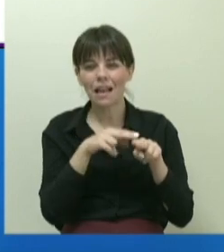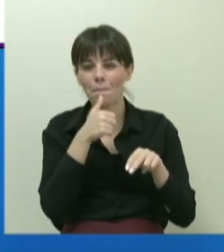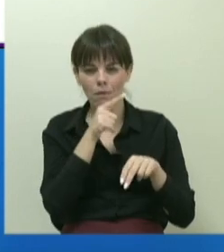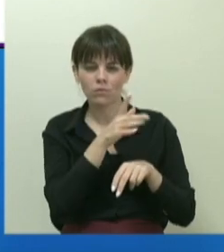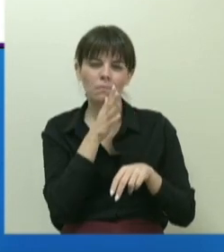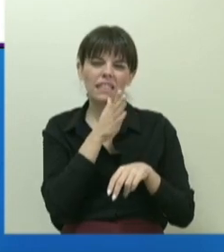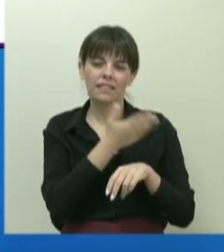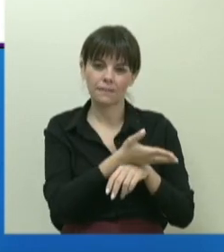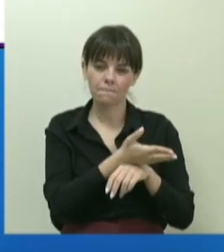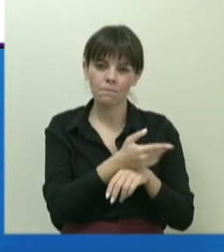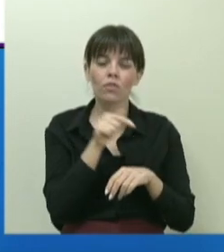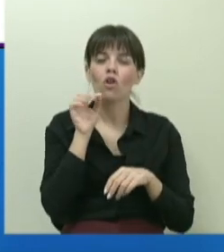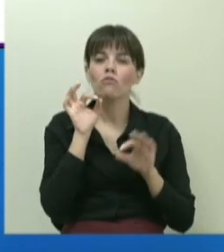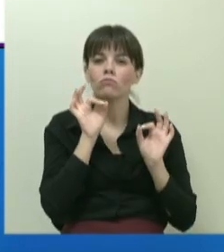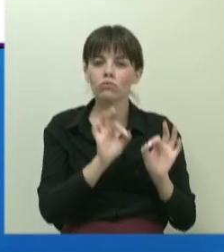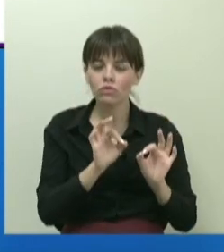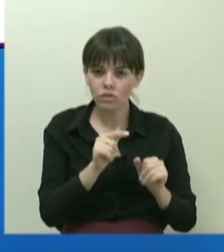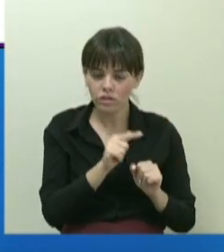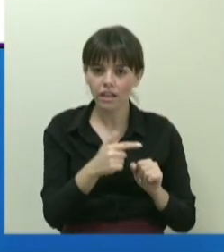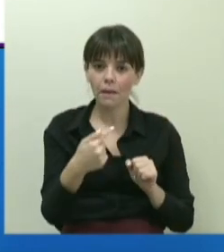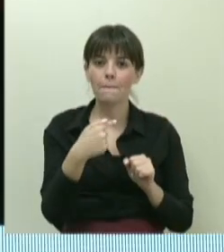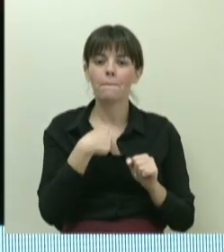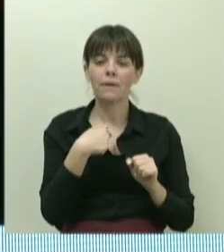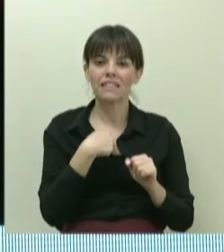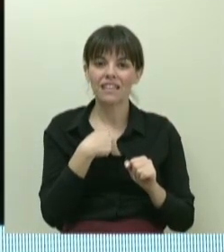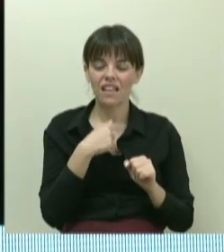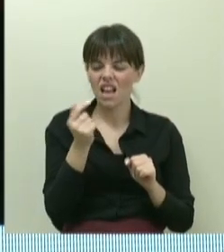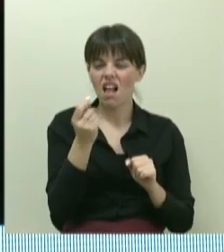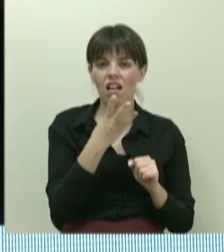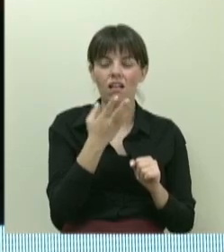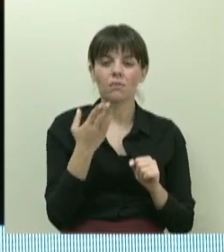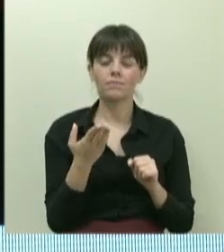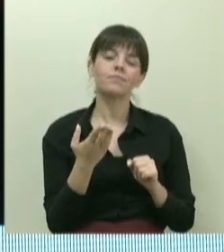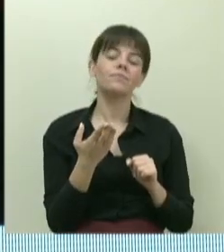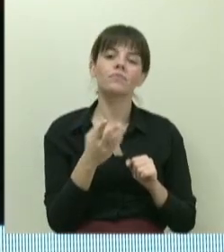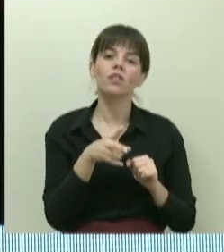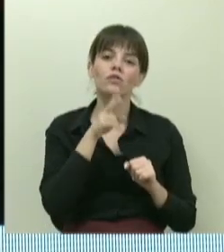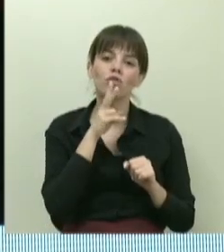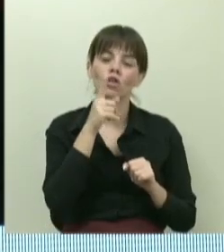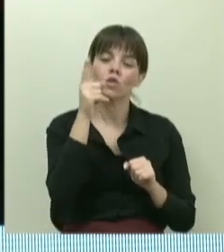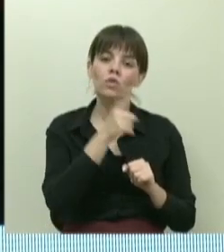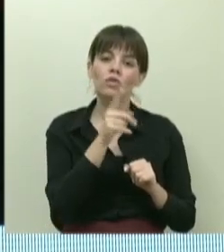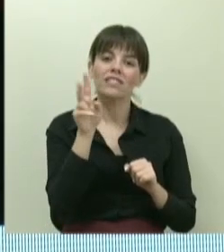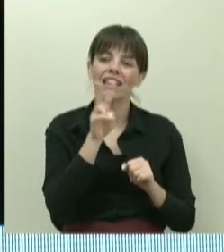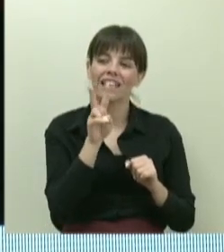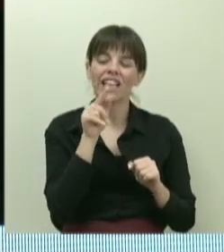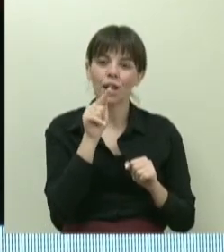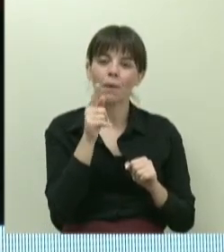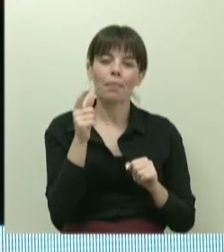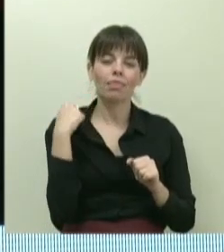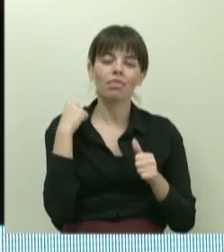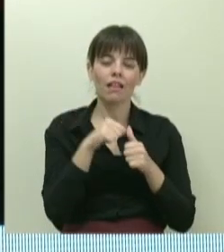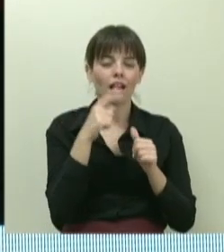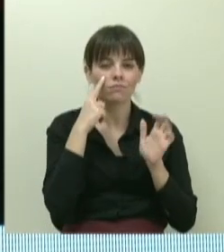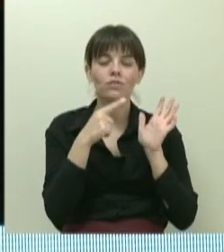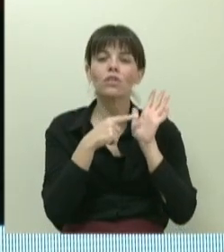bilir. Burada bizdeki rakam son %20'yi bir daha gösterin